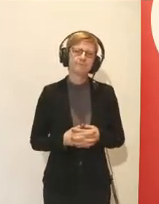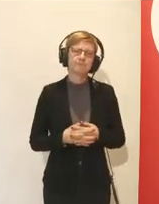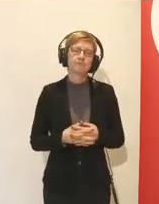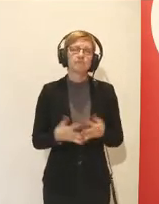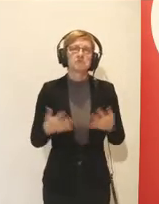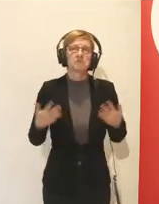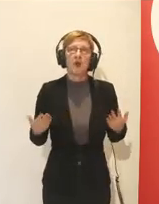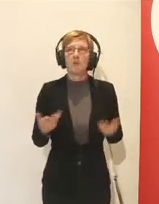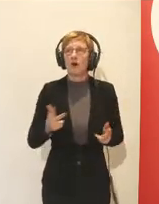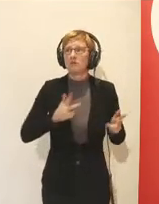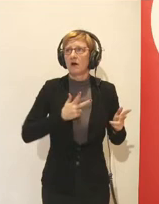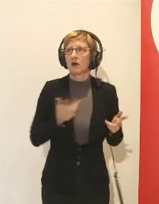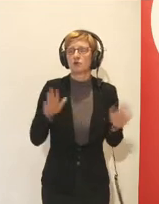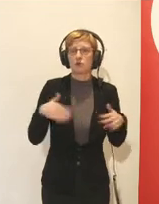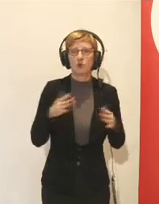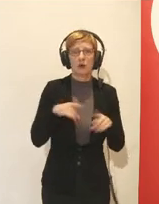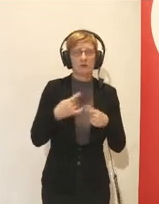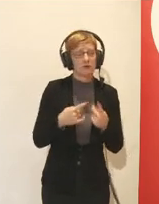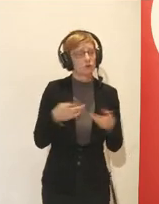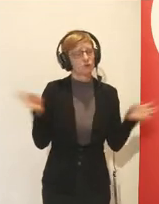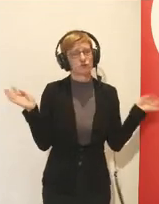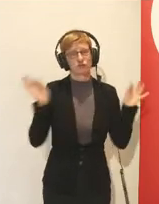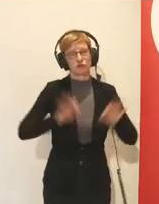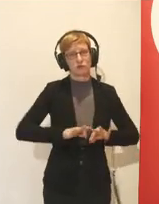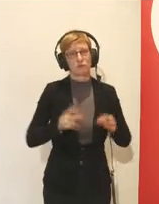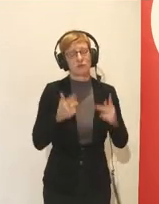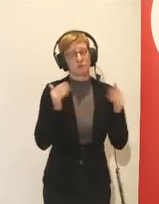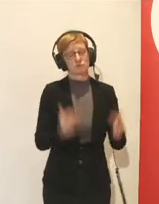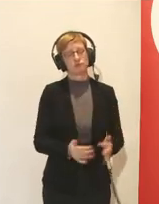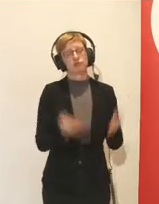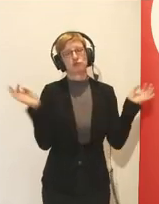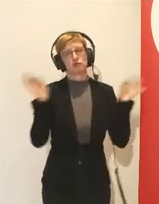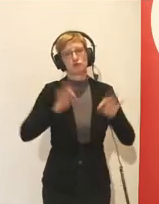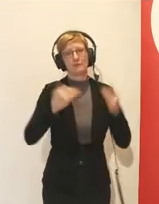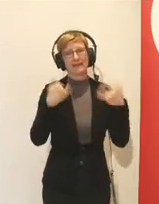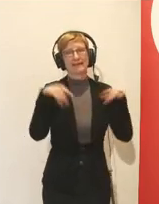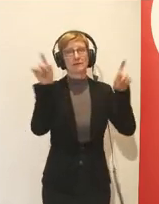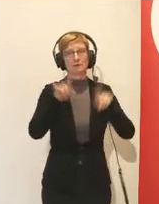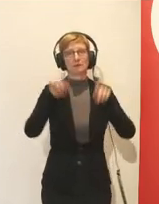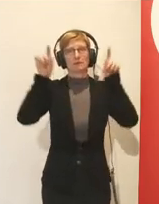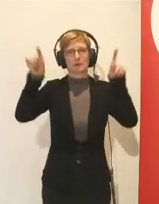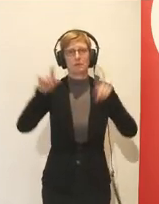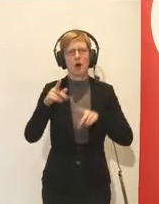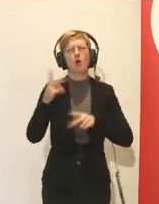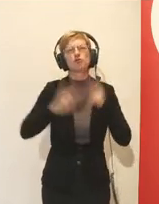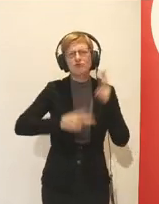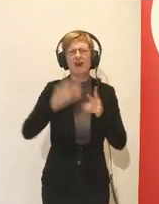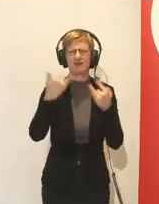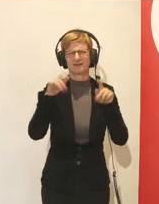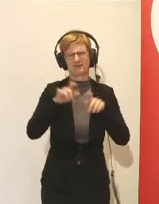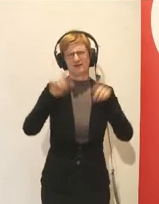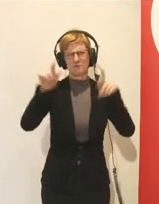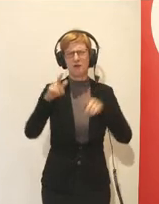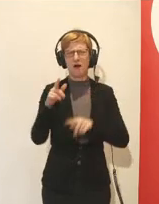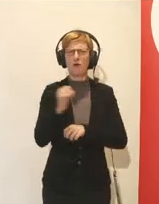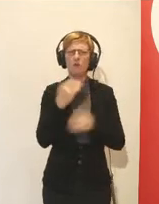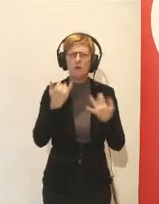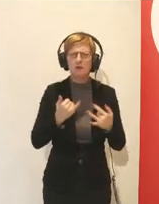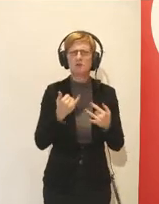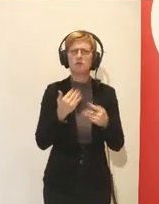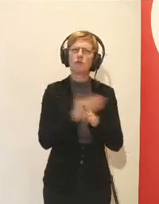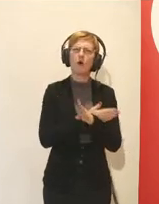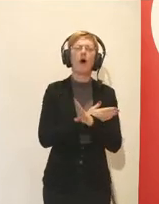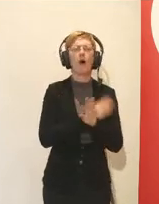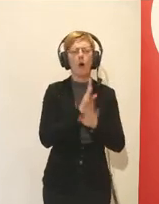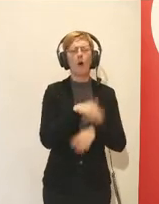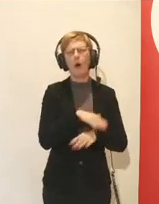schlag schlimm und schade dass das thema jetzt erst so beachtet wird weil es einfach zu lange belächelt